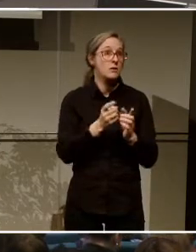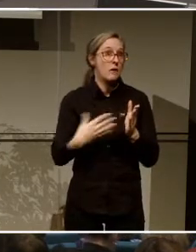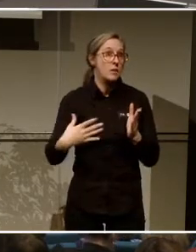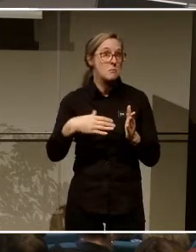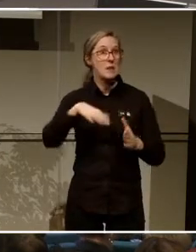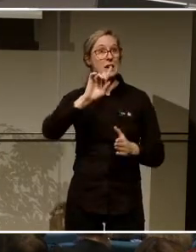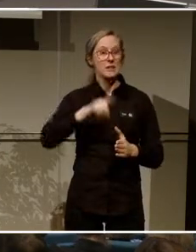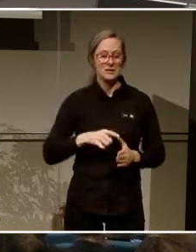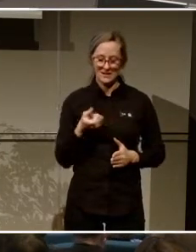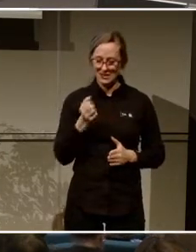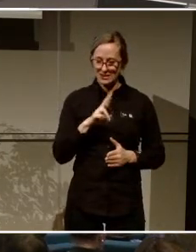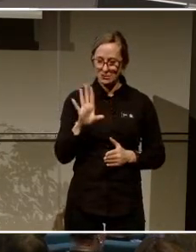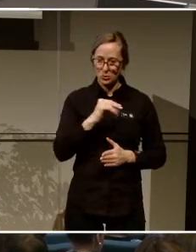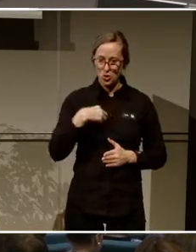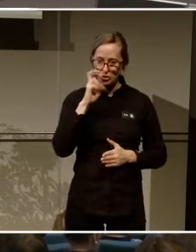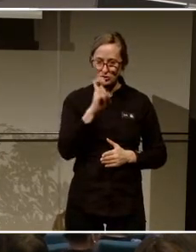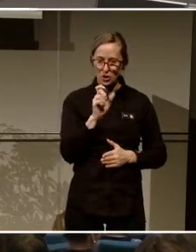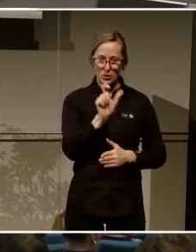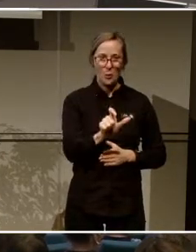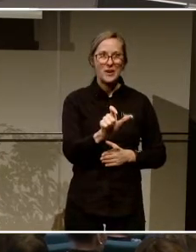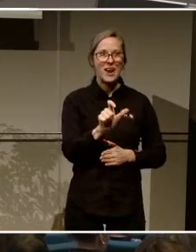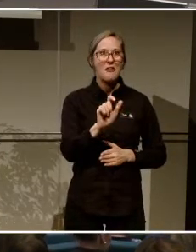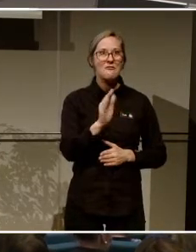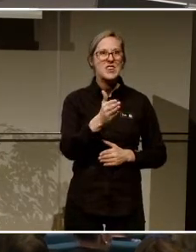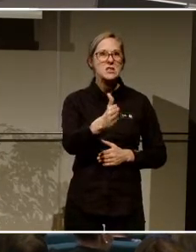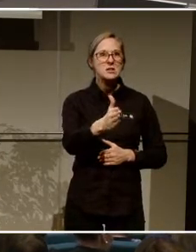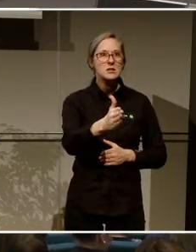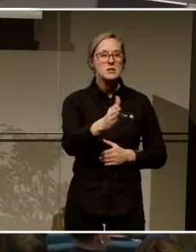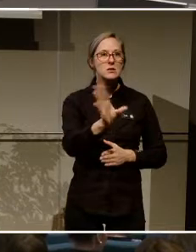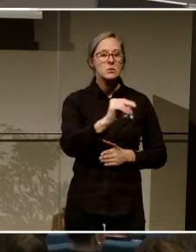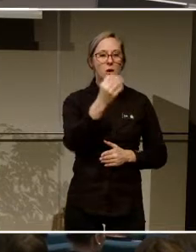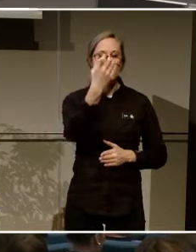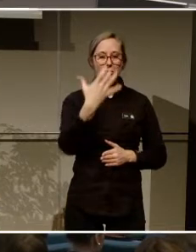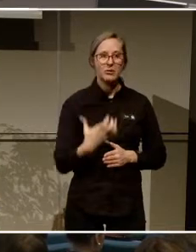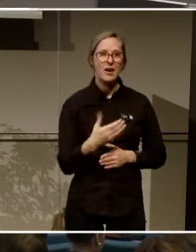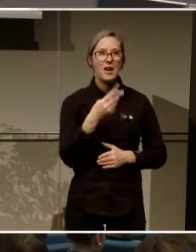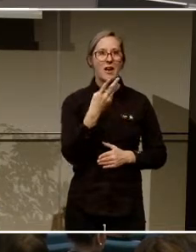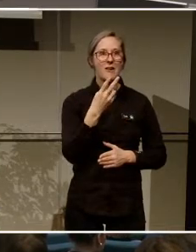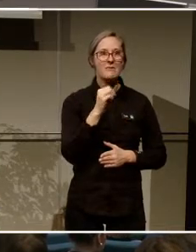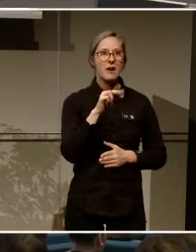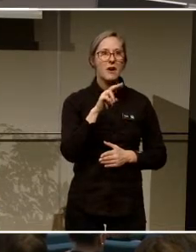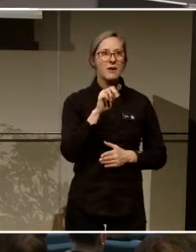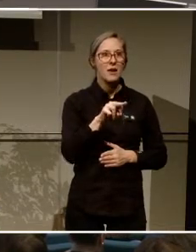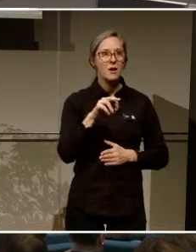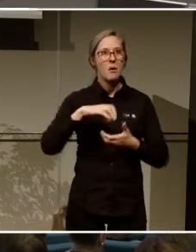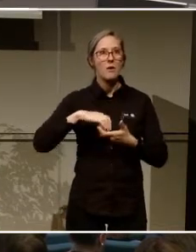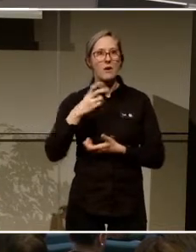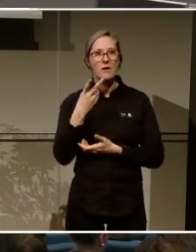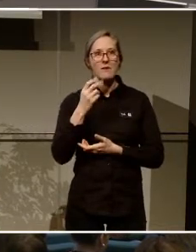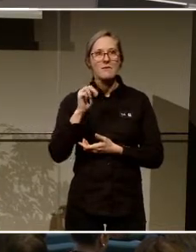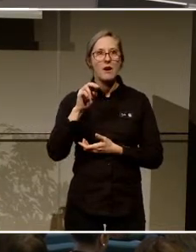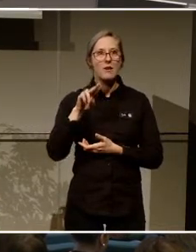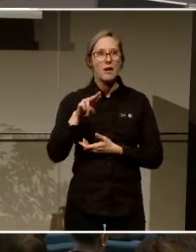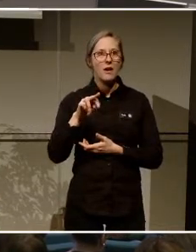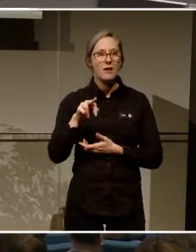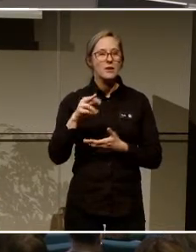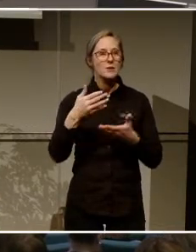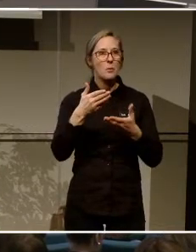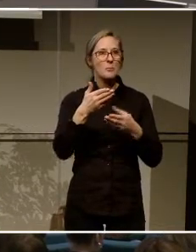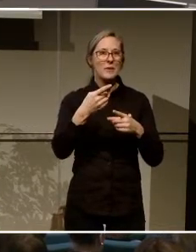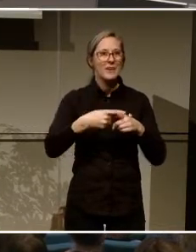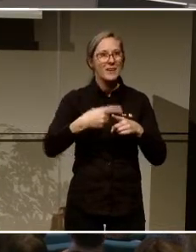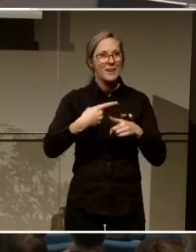sökte efter ordet fisk och så fick jag upp Werner och Werner som rensade strömming i nöjesmaskinen. Och då kom